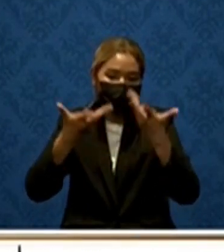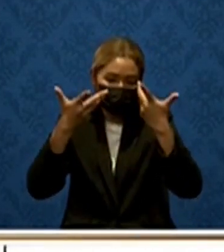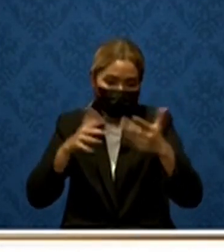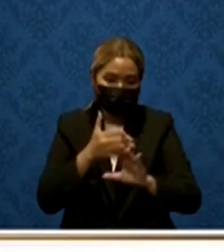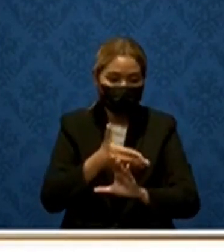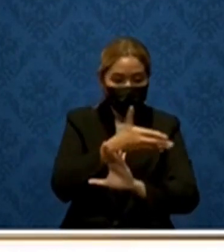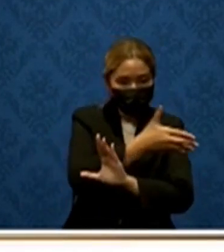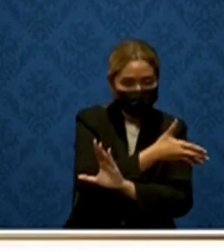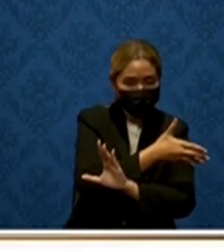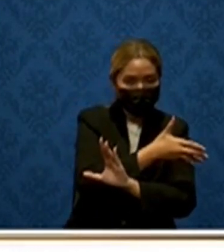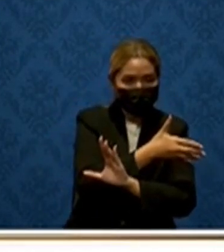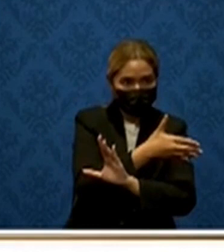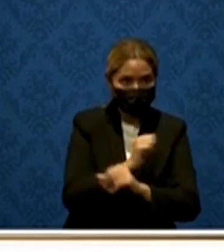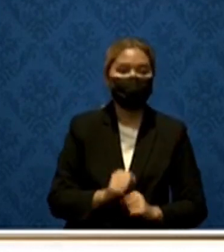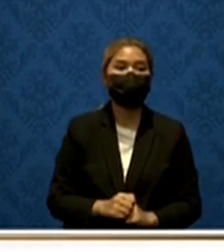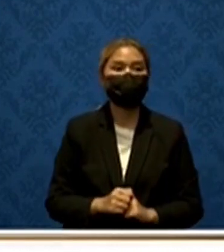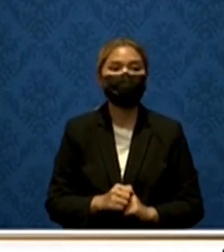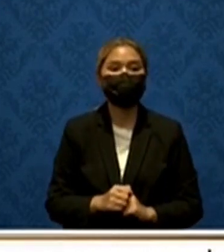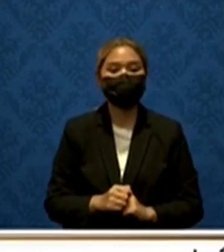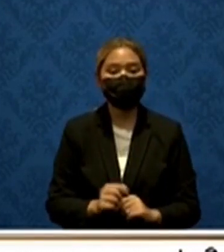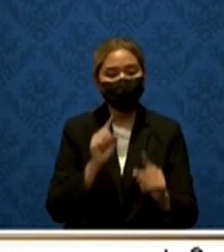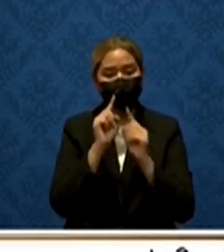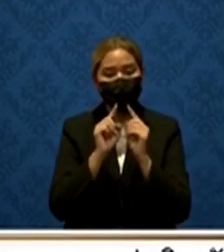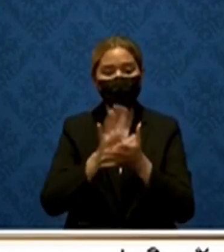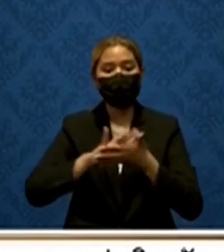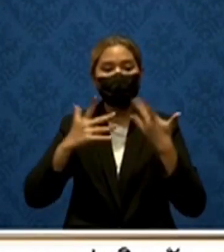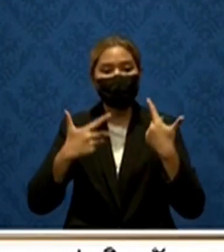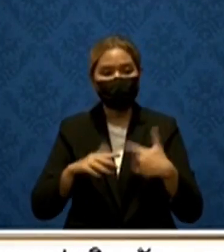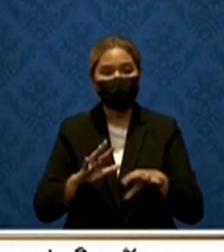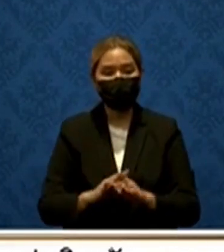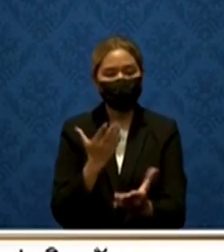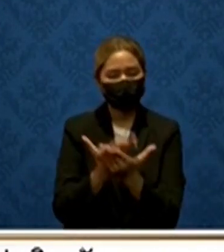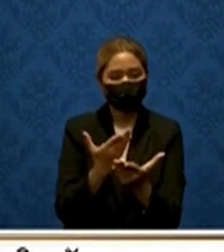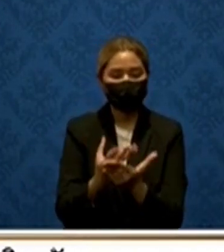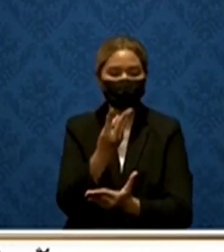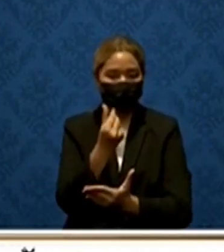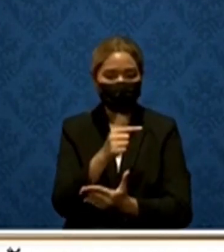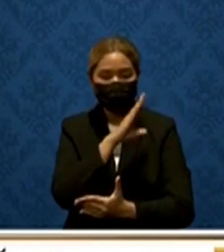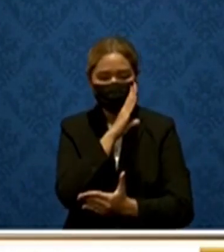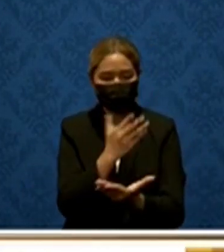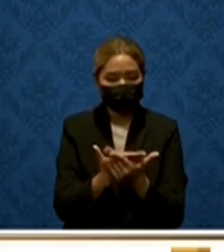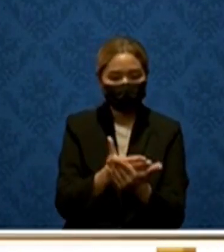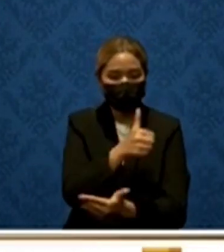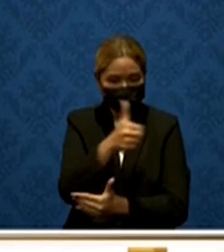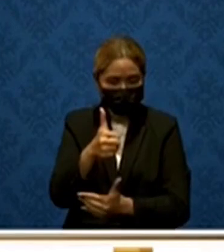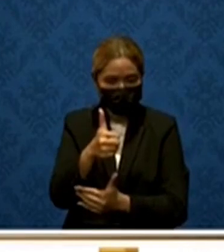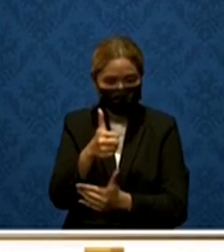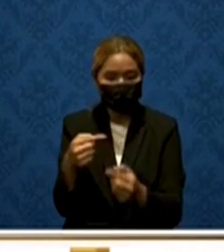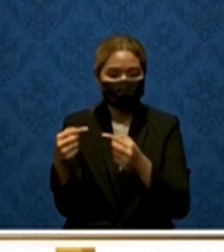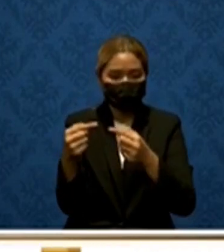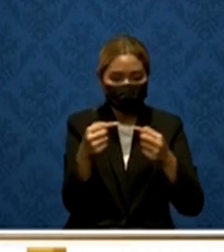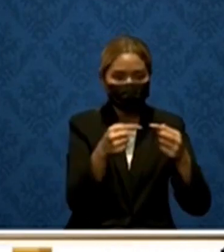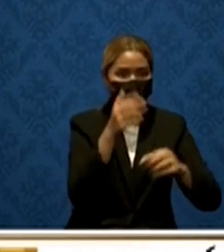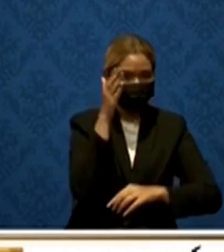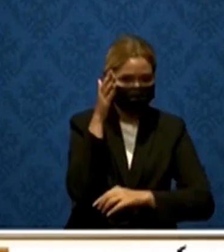กี่วันมานี้เช่นรับเสีย หรอประเทศอื่ใดก็ตามที่ถ้าเราคิดวาเราได้ราคาดีที่สุดเร detectors จะทำต่ไปอัี้ก็คอสิ่ง